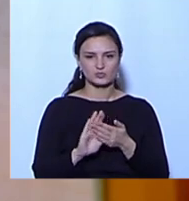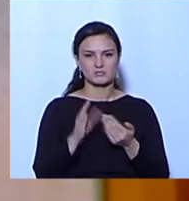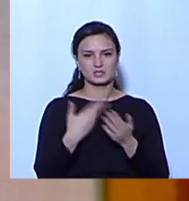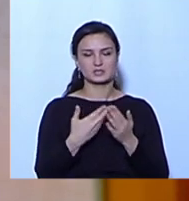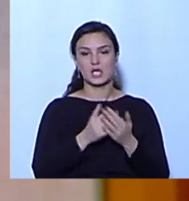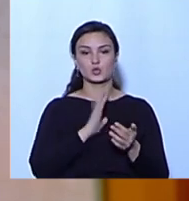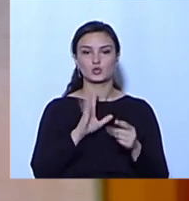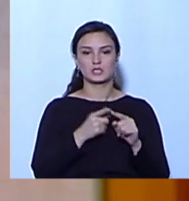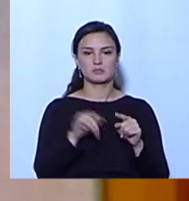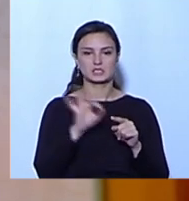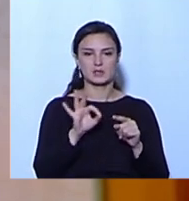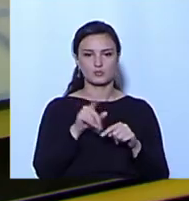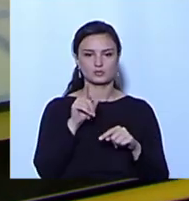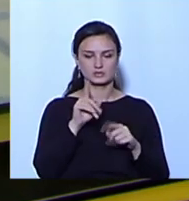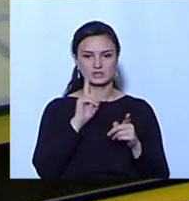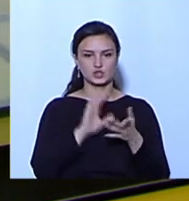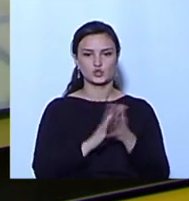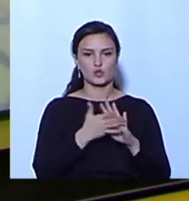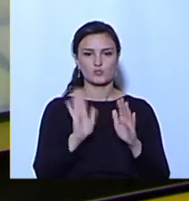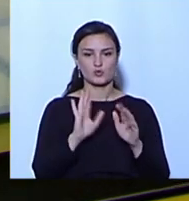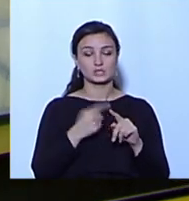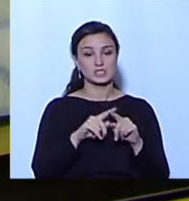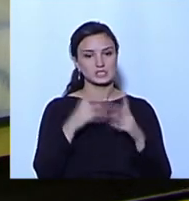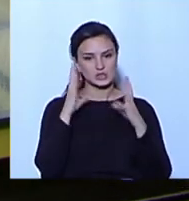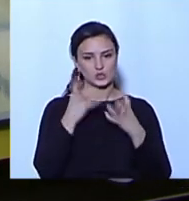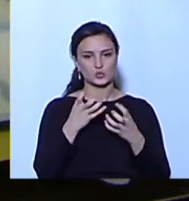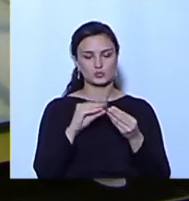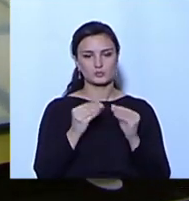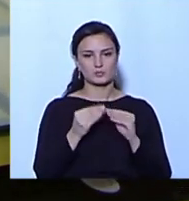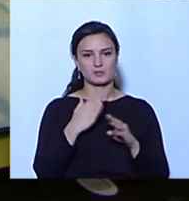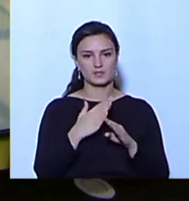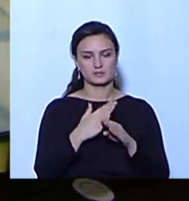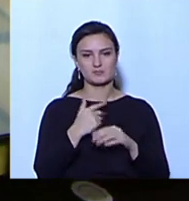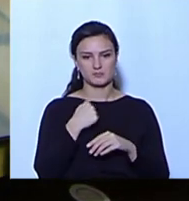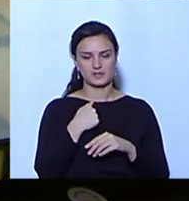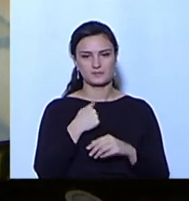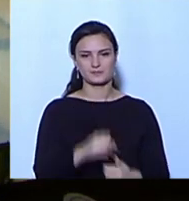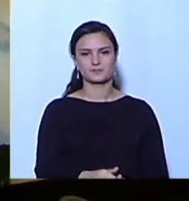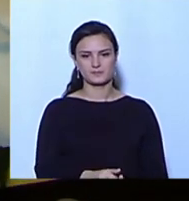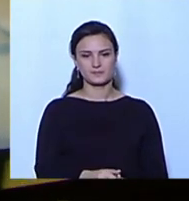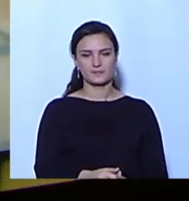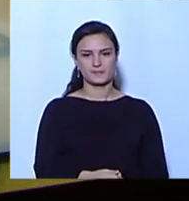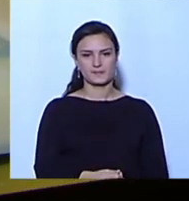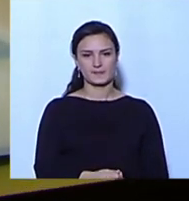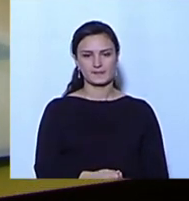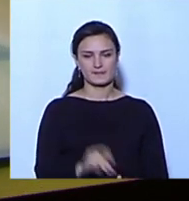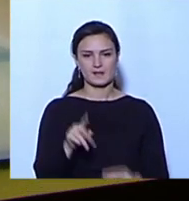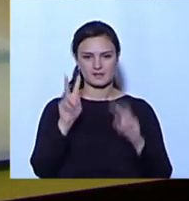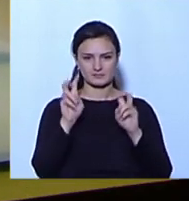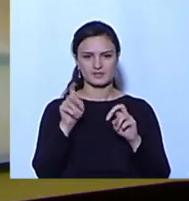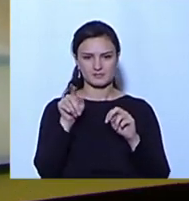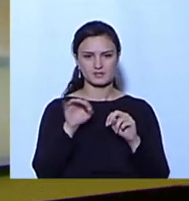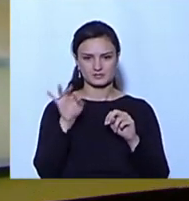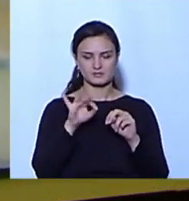არ ქონდეს ამის გამო დისკომფორტი. ეს ძალიან სერიოზული პრობლემა არის. მე ამ თემას, ანუ შინმოვლის